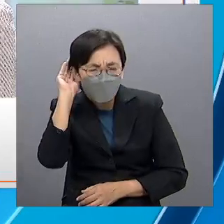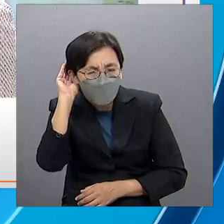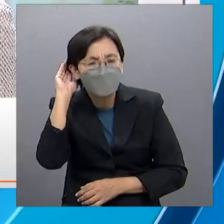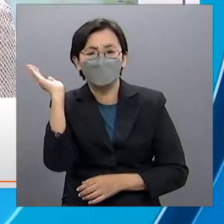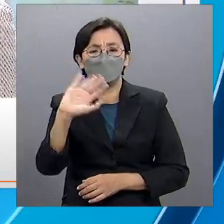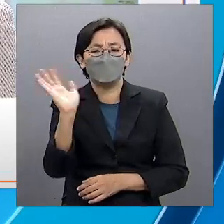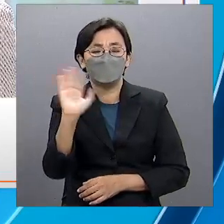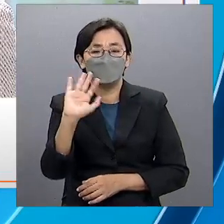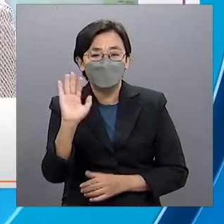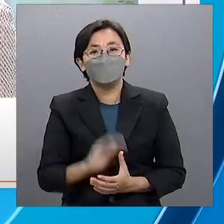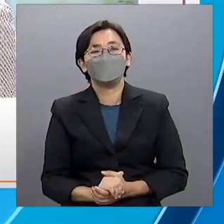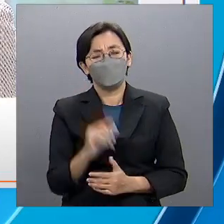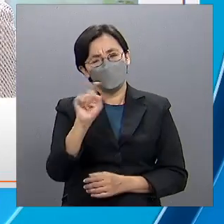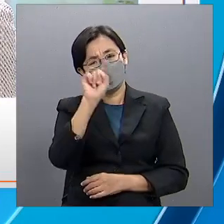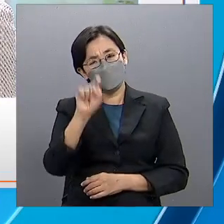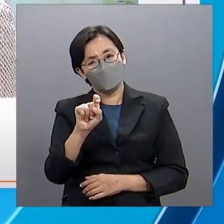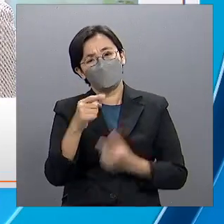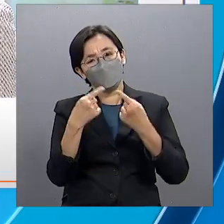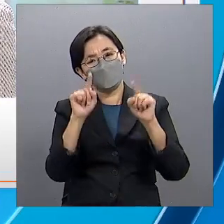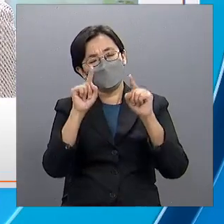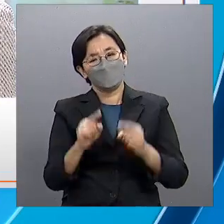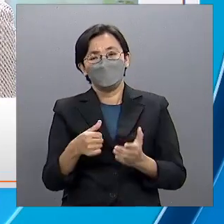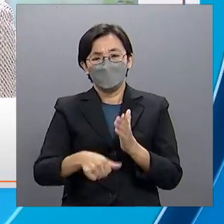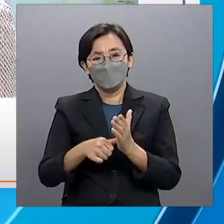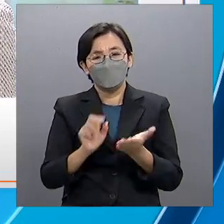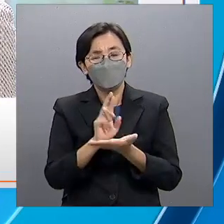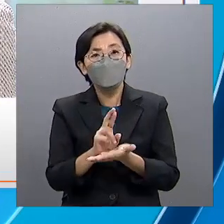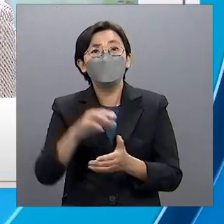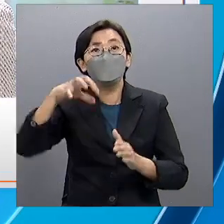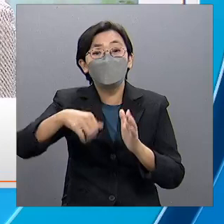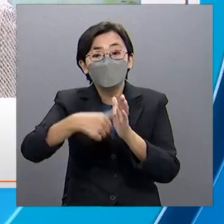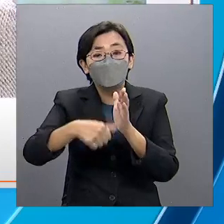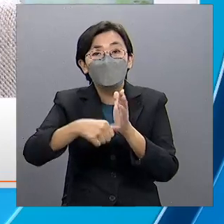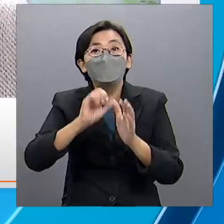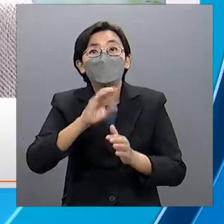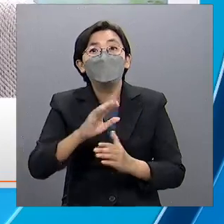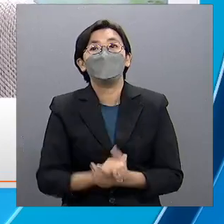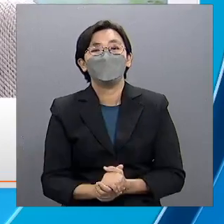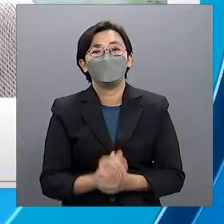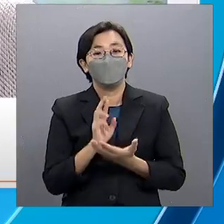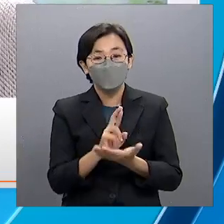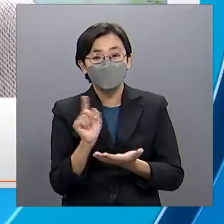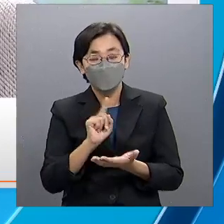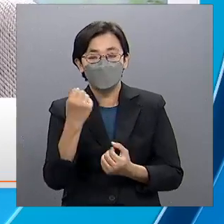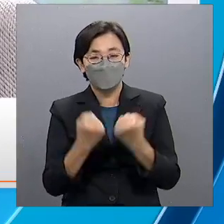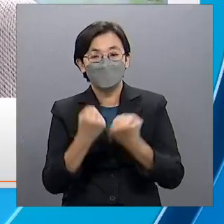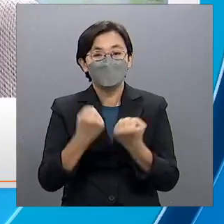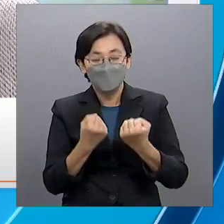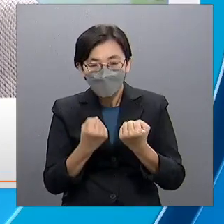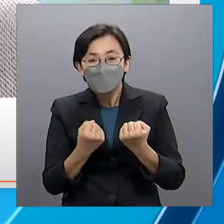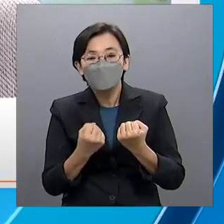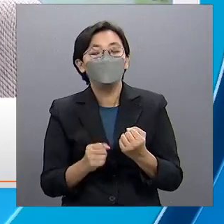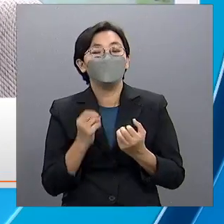รุธตั้งแต่ต้นแล้วนะ แต่ภาษีรางวัล กรมสรรพากรแล้วก็บอกว่าเราอยู่ๆได้รับรางวัลเป็นรถยนต์คันหนึ่งได้รางวัลแต่ต้องจ่ายภ